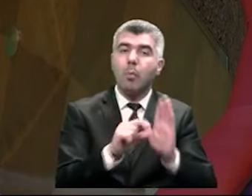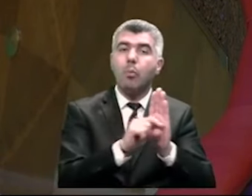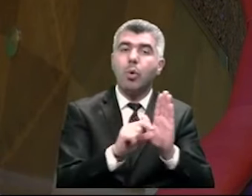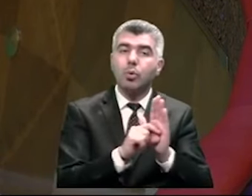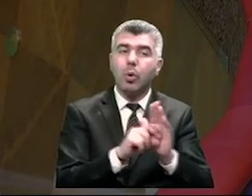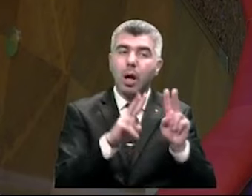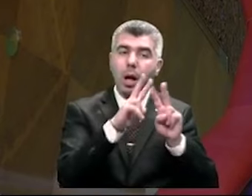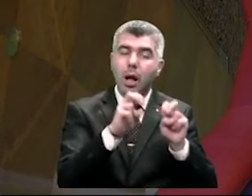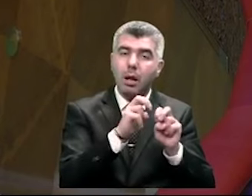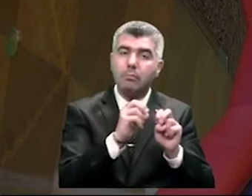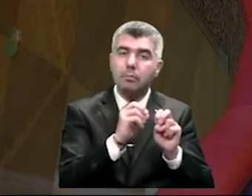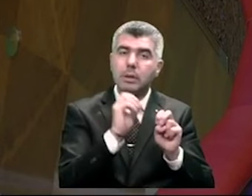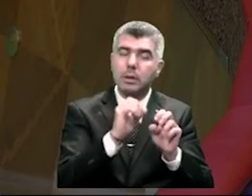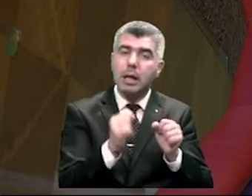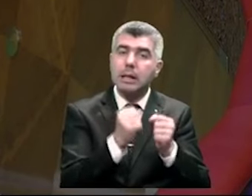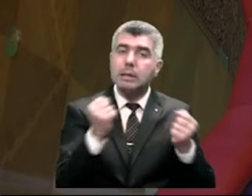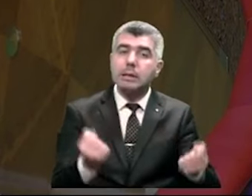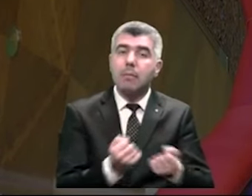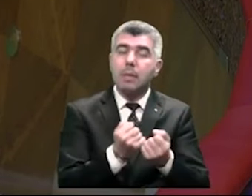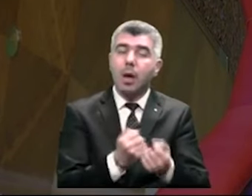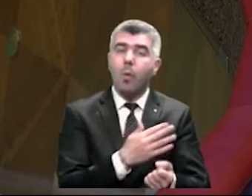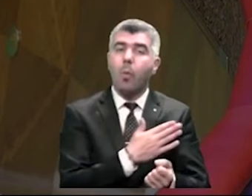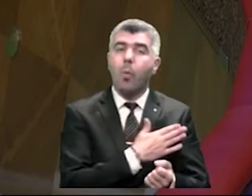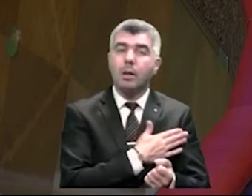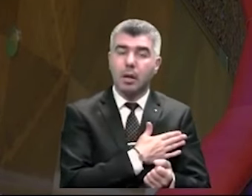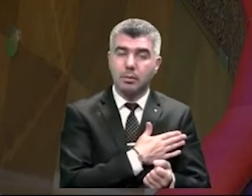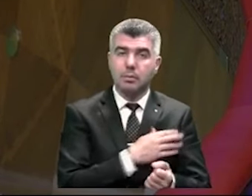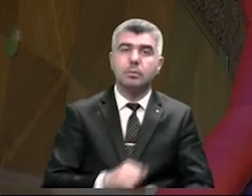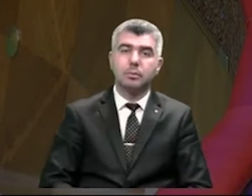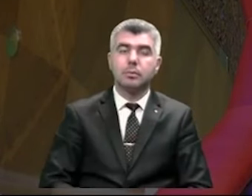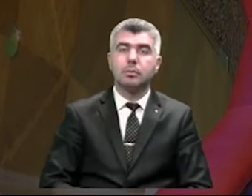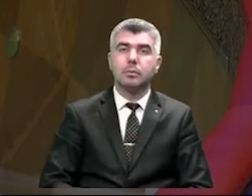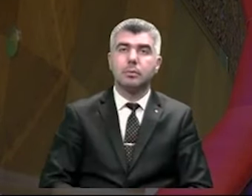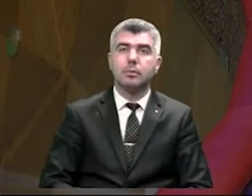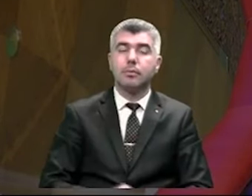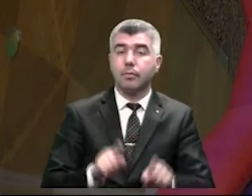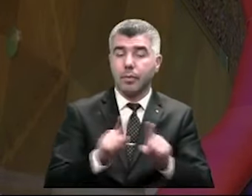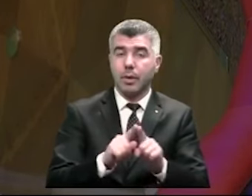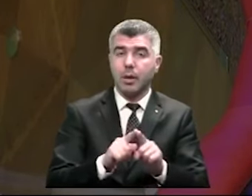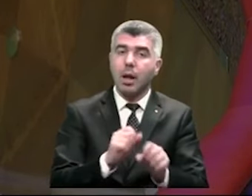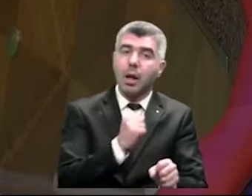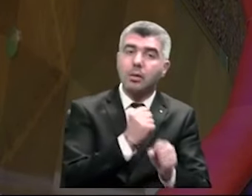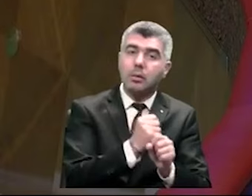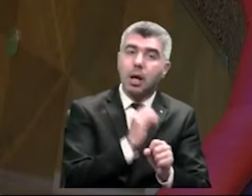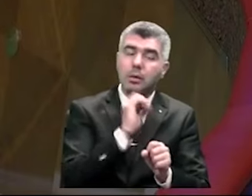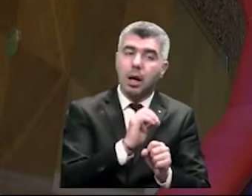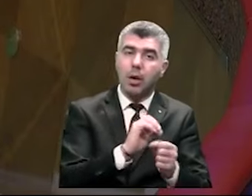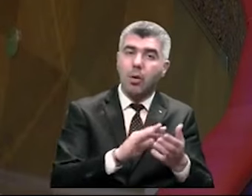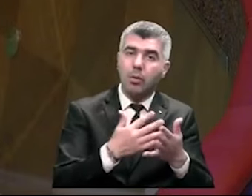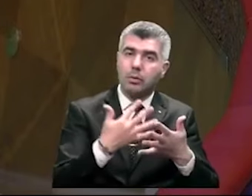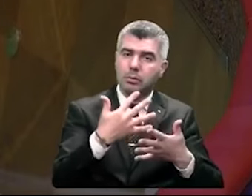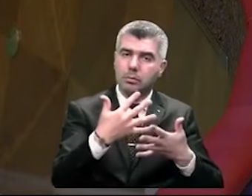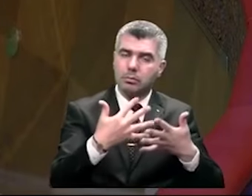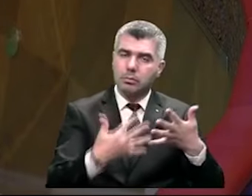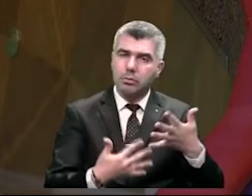العلمي لاولويات التنميه الوطنيه هذا ما كيعني بان ما غادي نعمل الا في هذ المجلات هذو هي